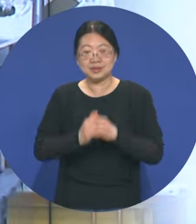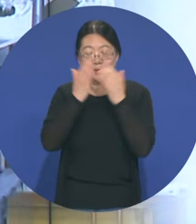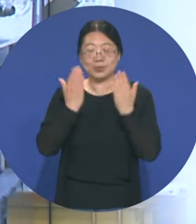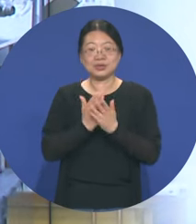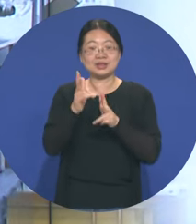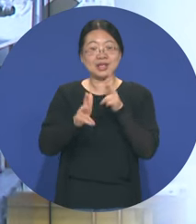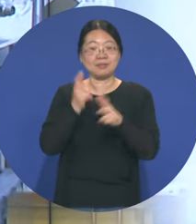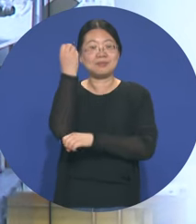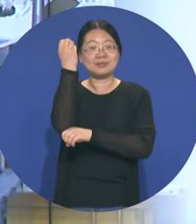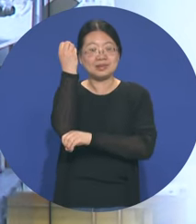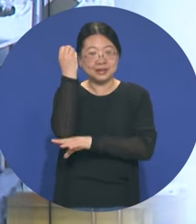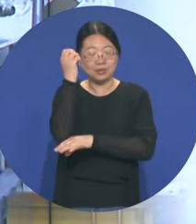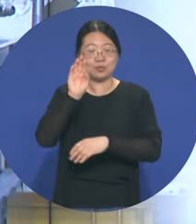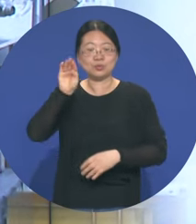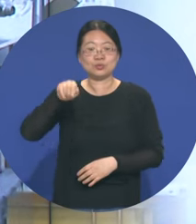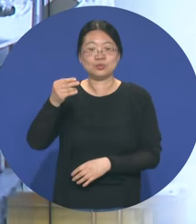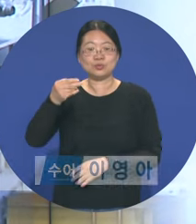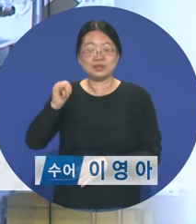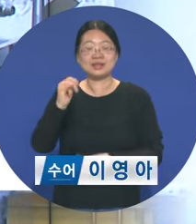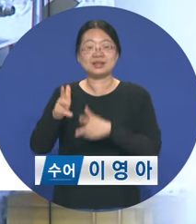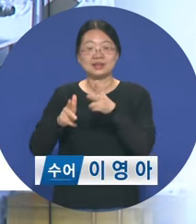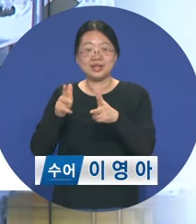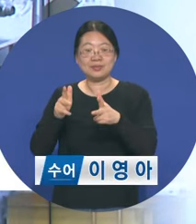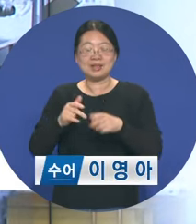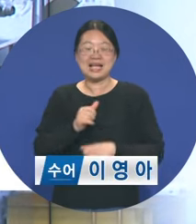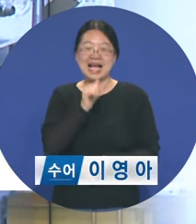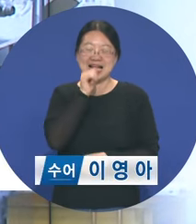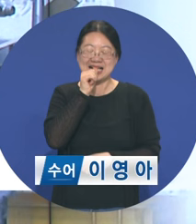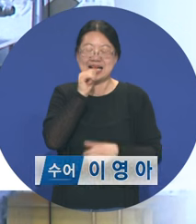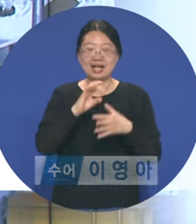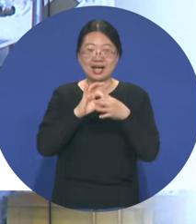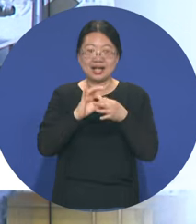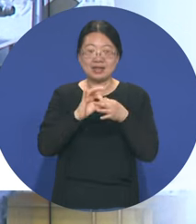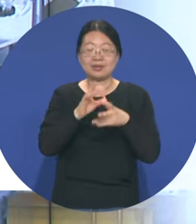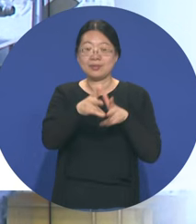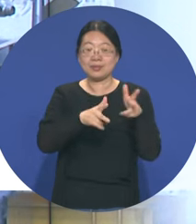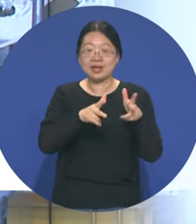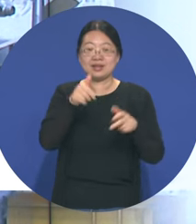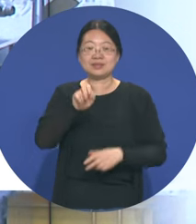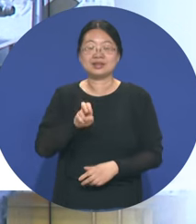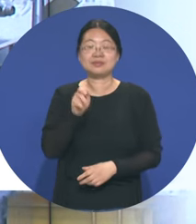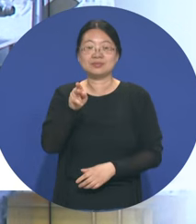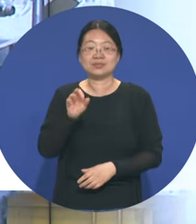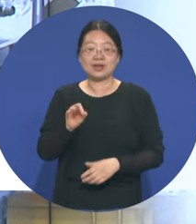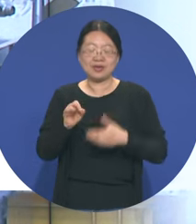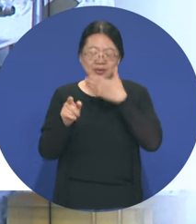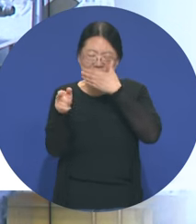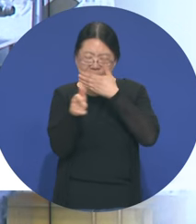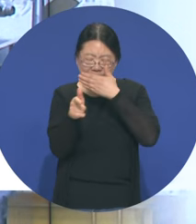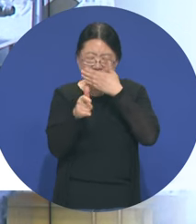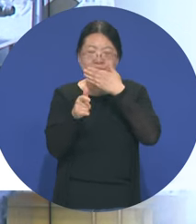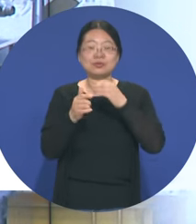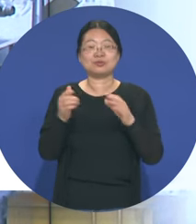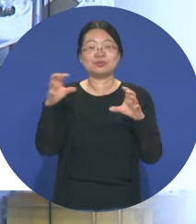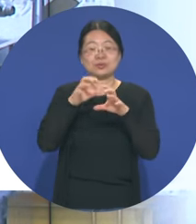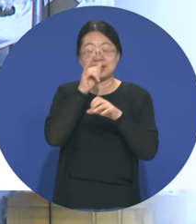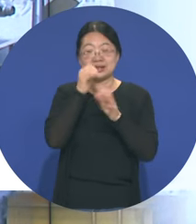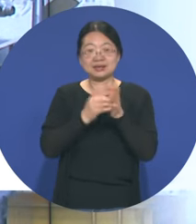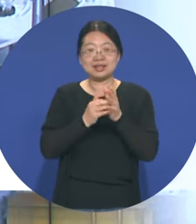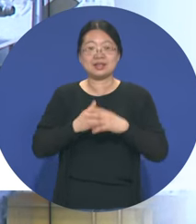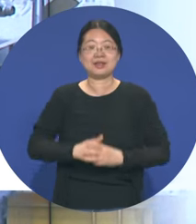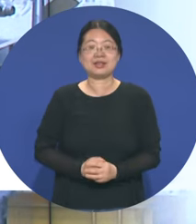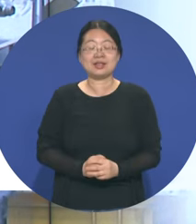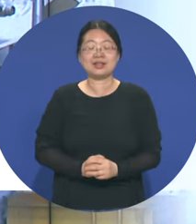모든 산업의 기초가 되는 뿌리 산업, 주로 금속 소재 관련으로 금형, 용접 등이 포함되는데요. 말 그대로